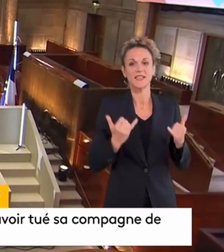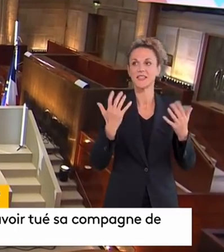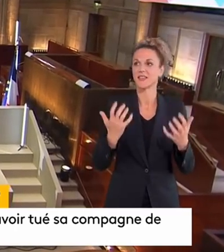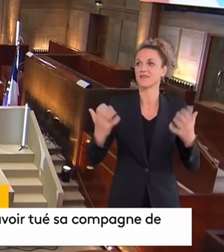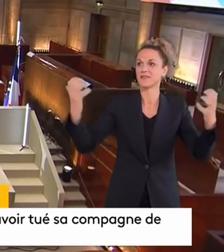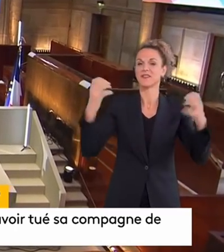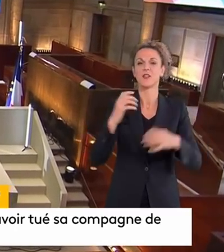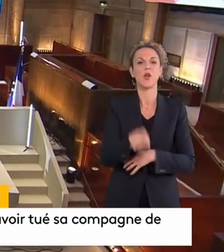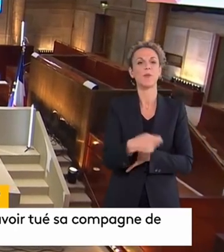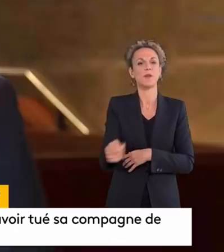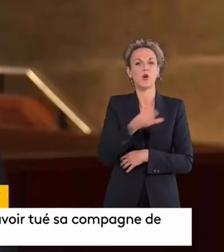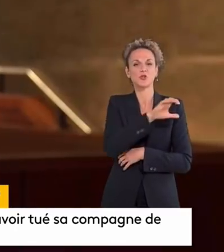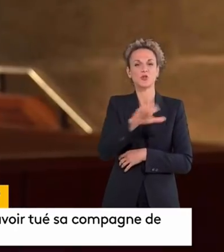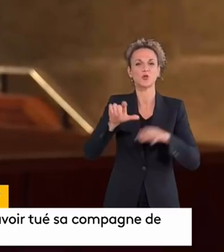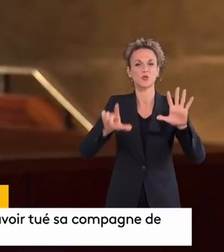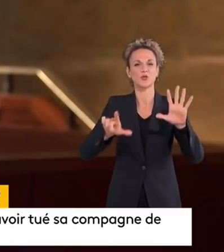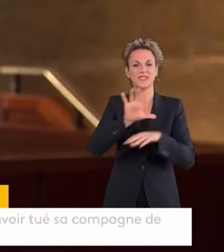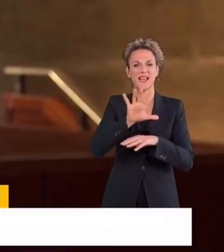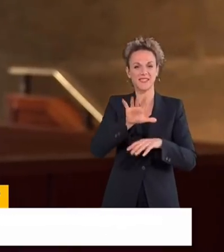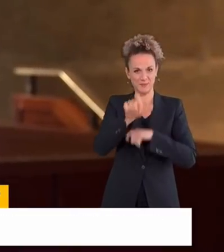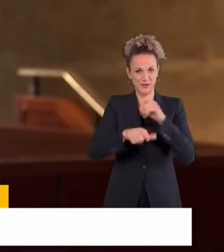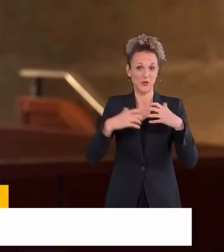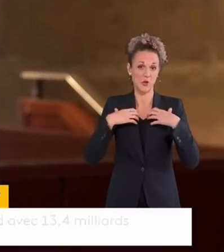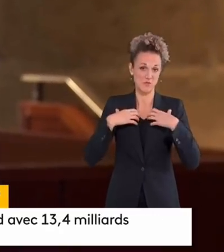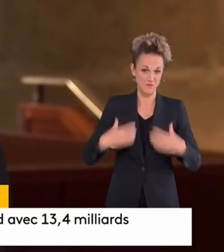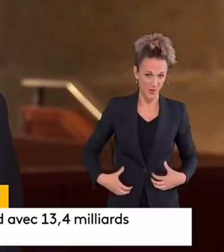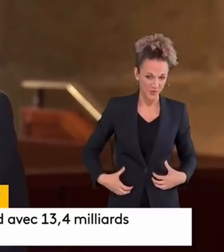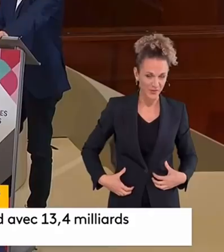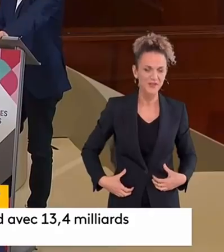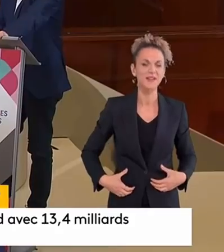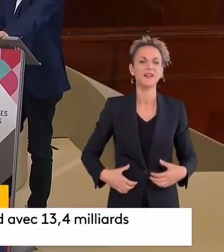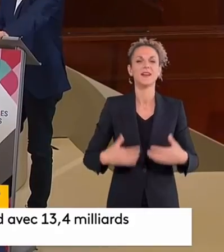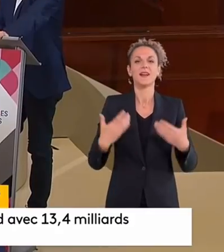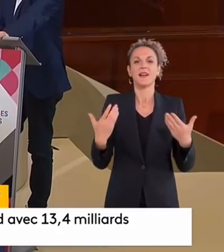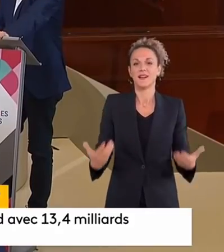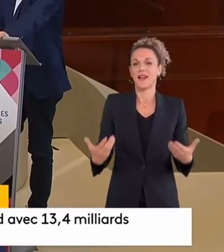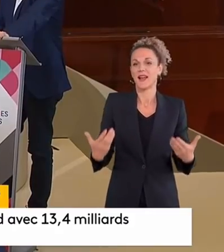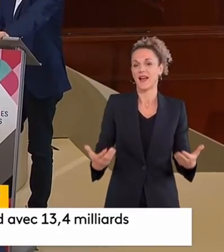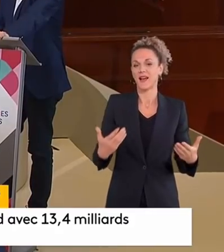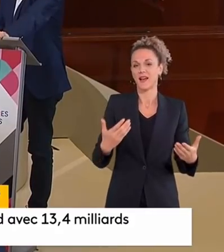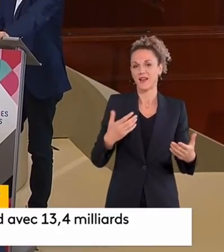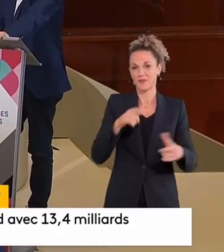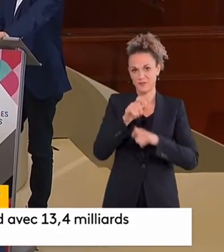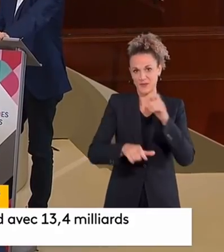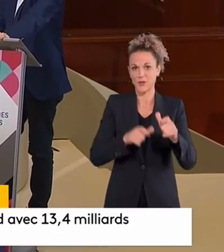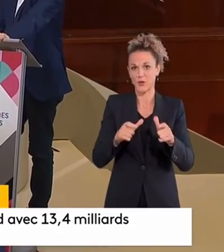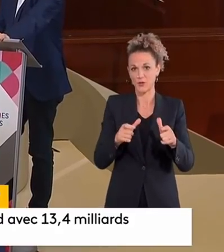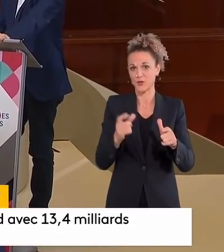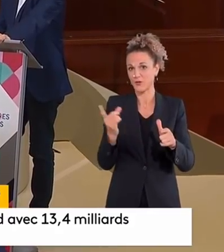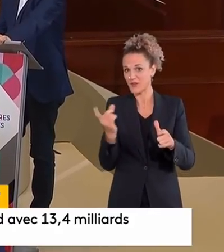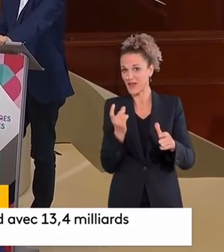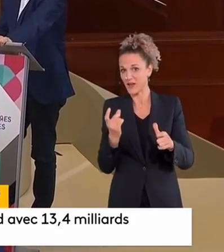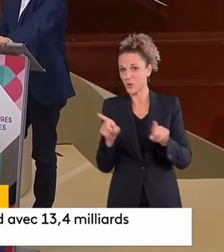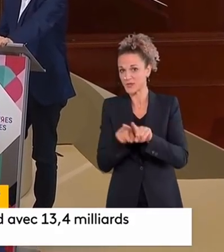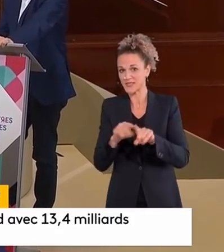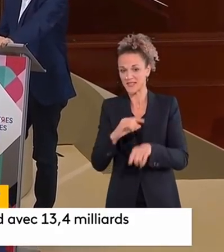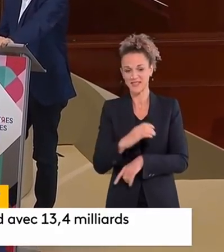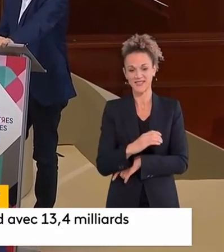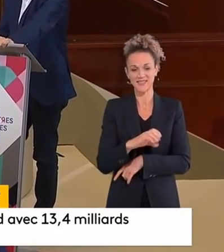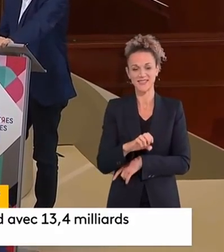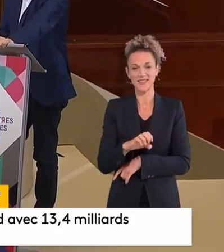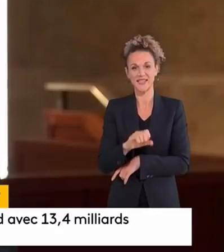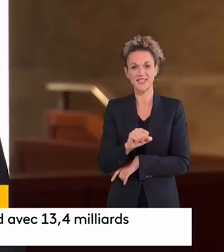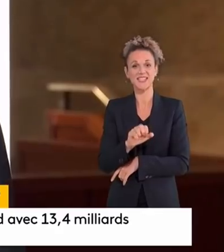normal 175 membres, mais sont aussi présents des membres des CESE régionaux. On les appelle les Césaires. Vous